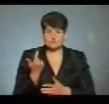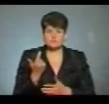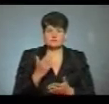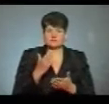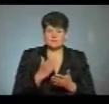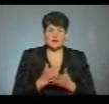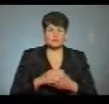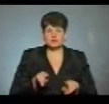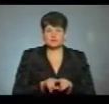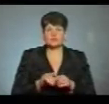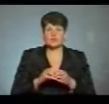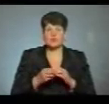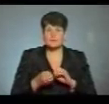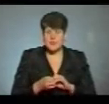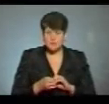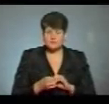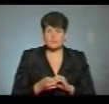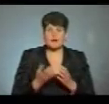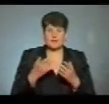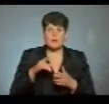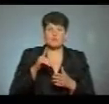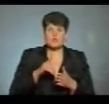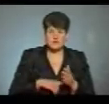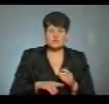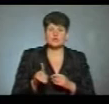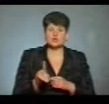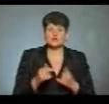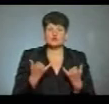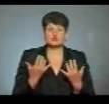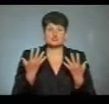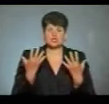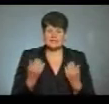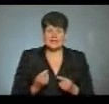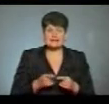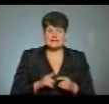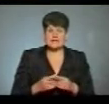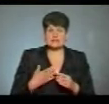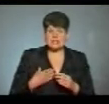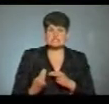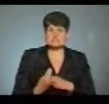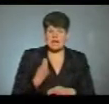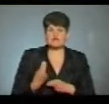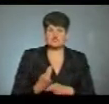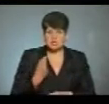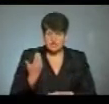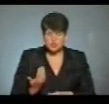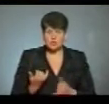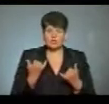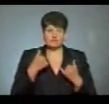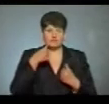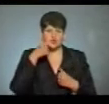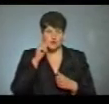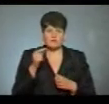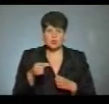стикнулися з тією самою проблемою. Але повірте, що на сьогоднішній день це нас навчило. І вчора Тернопільською